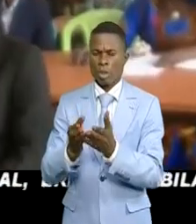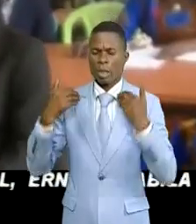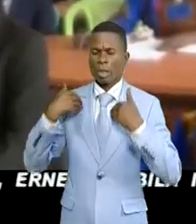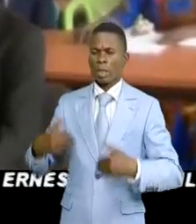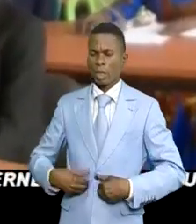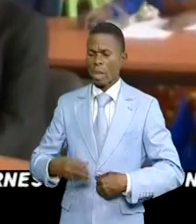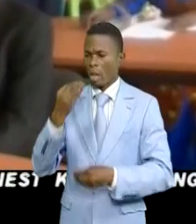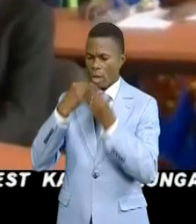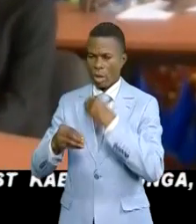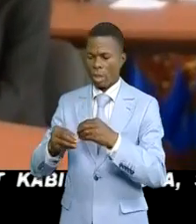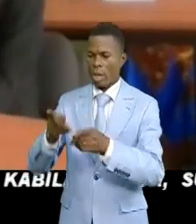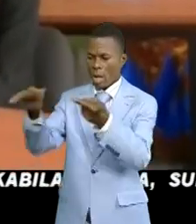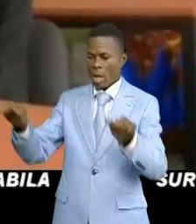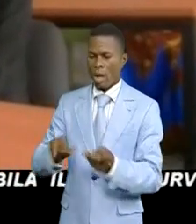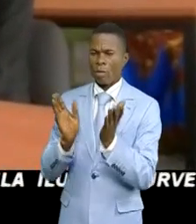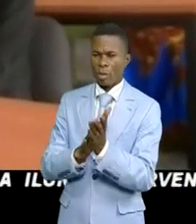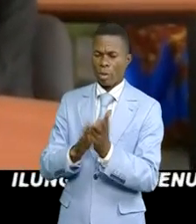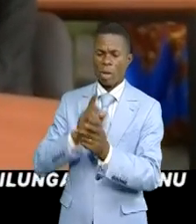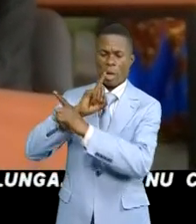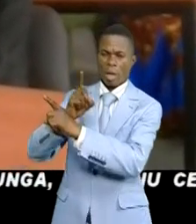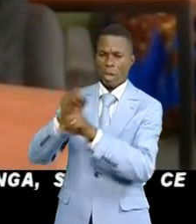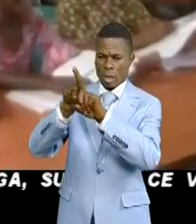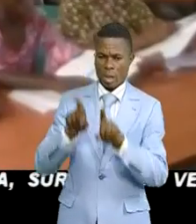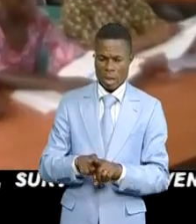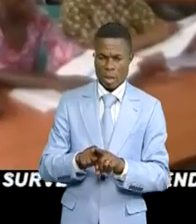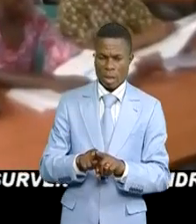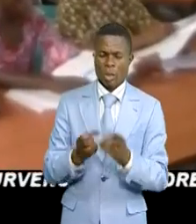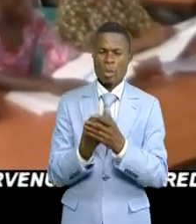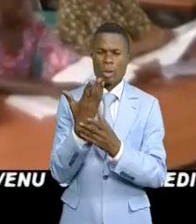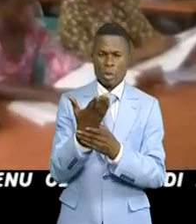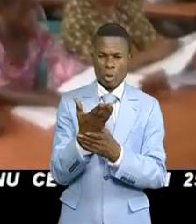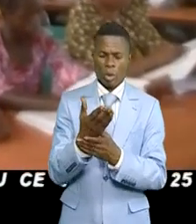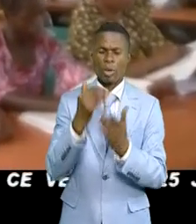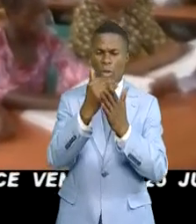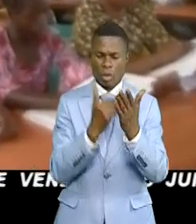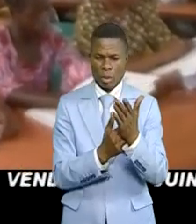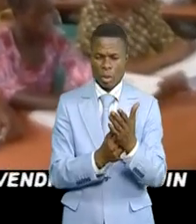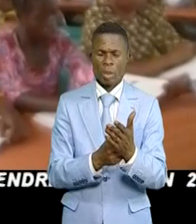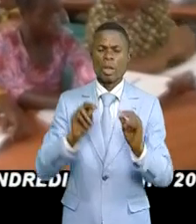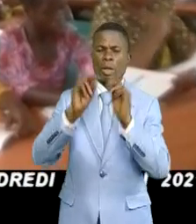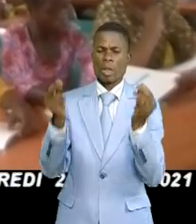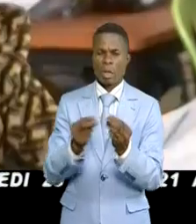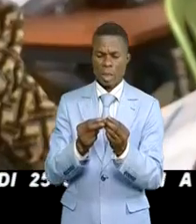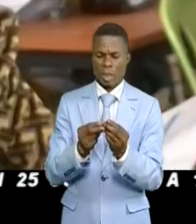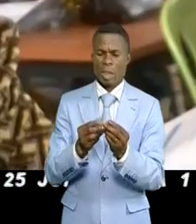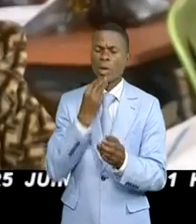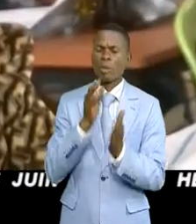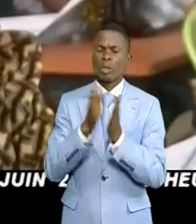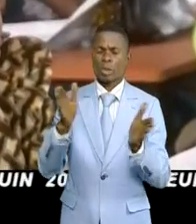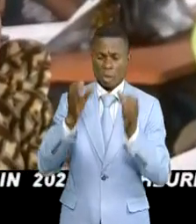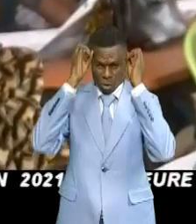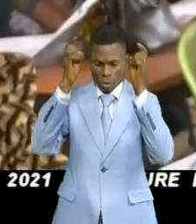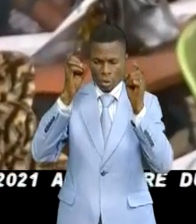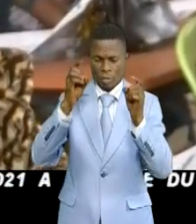et nutrition, l'environnement scolaire, la protection et enfin les ressources telles qu'expliquées par la déléguée de l'inspection générale de l'EPST. Pour